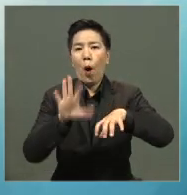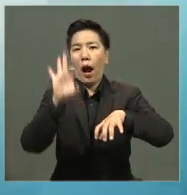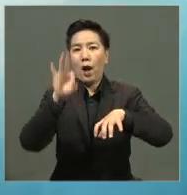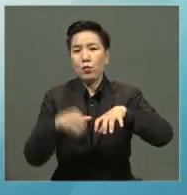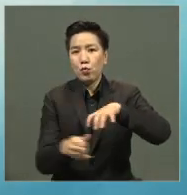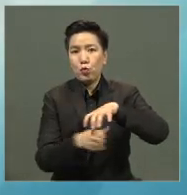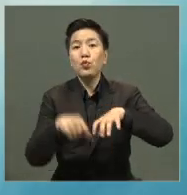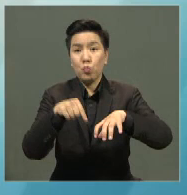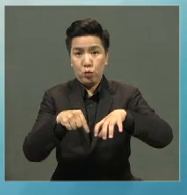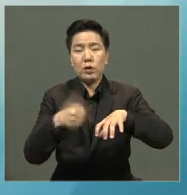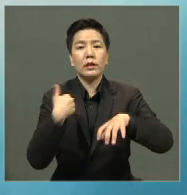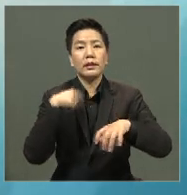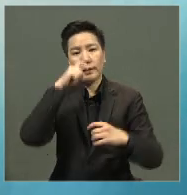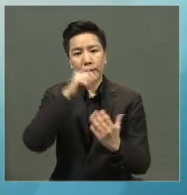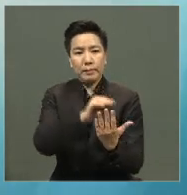9